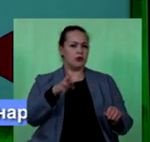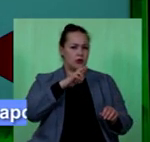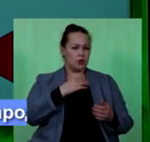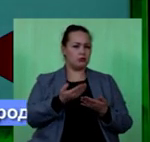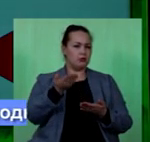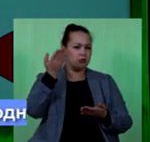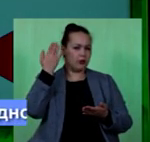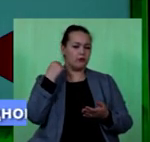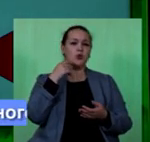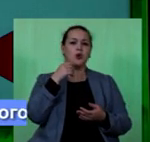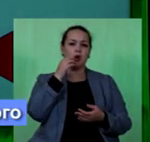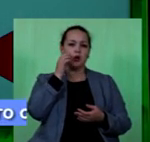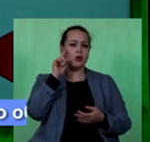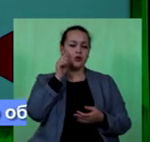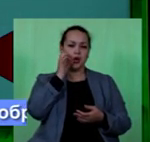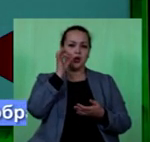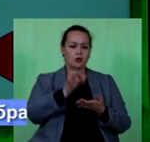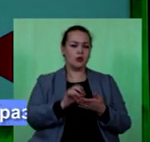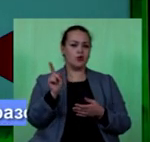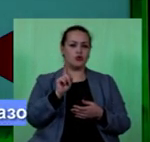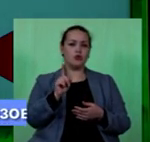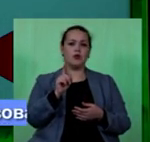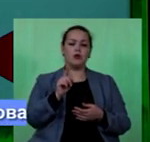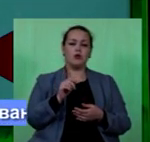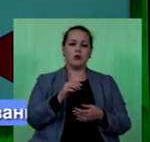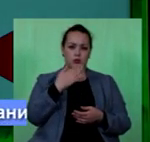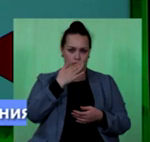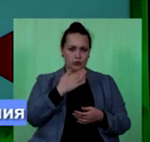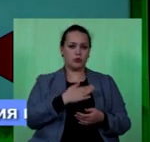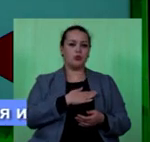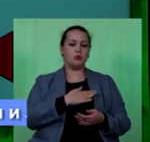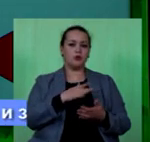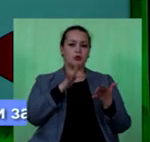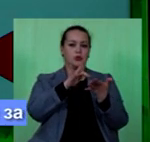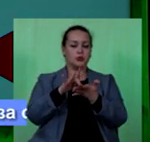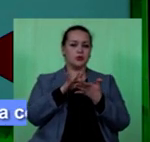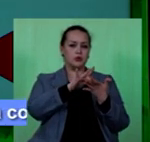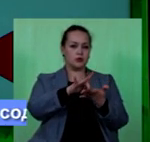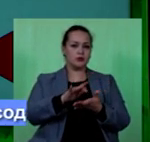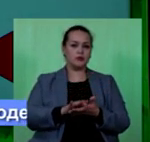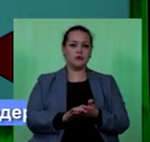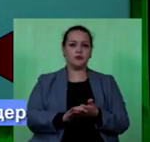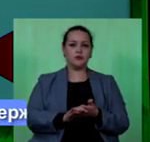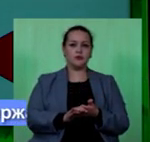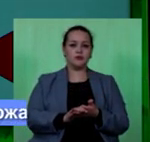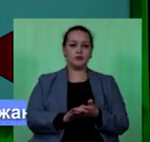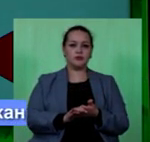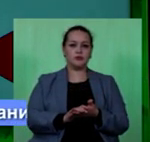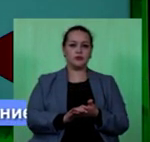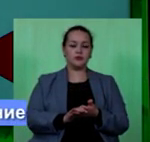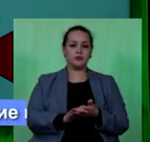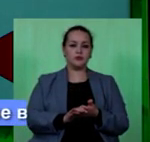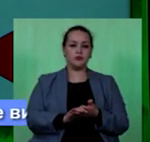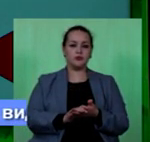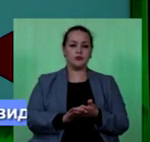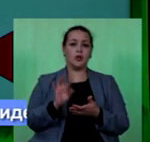что мы будем путешествовать вы любите путешествовать отлично о путешествии мы совершим на нашем